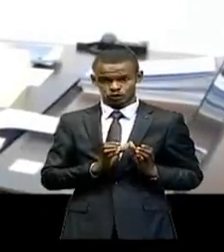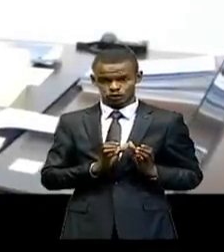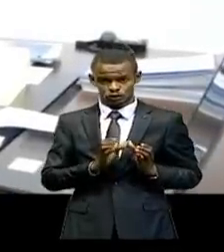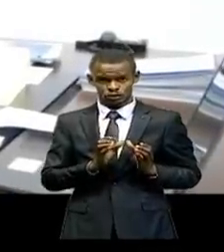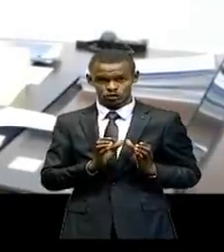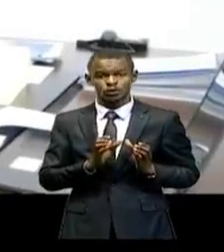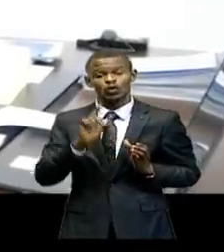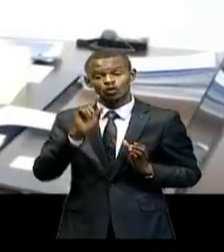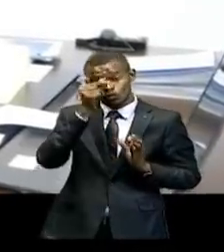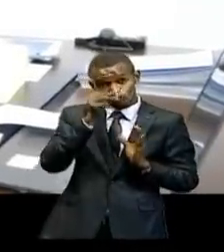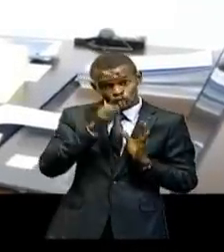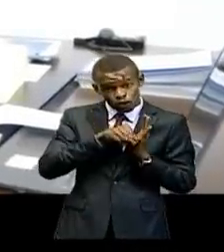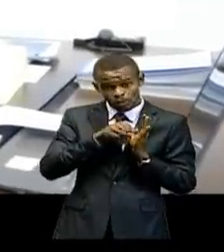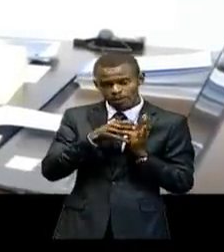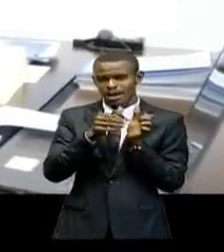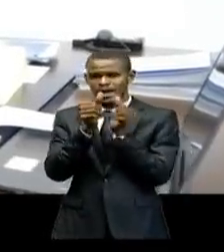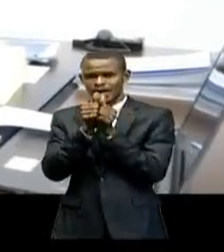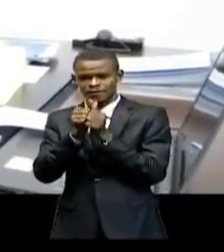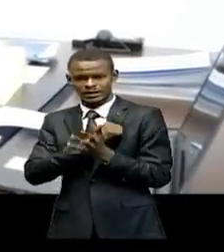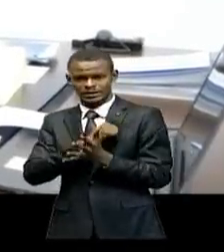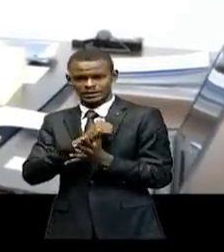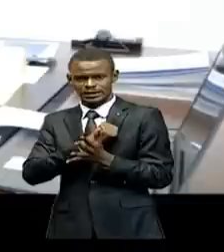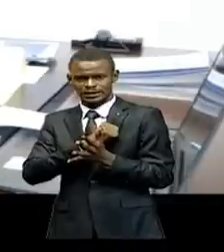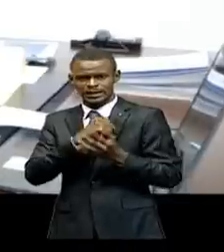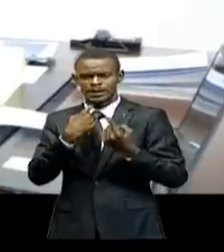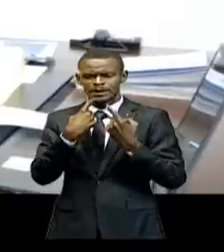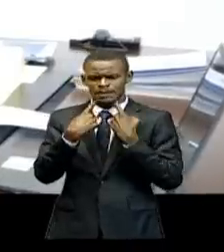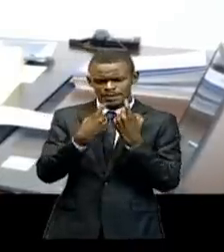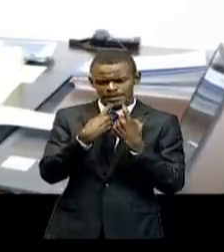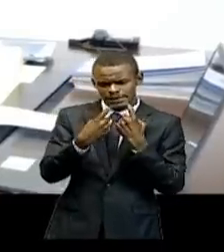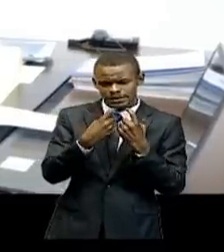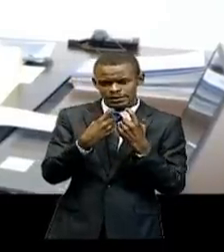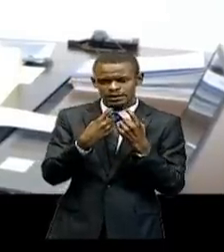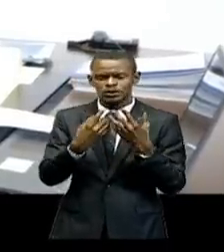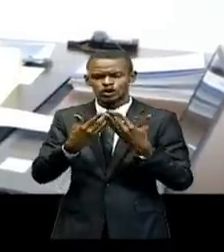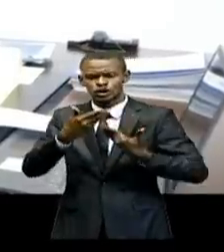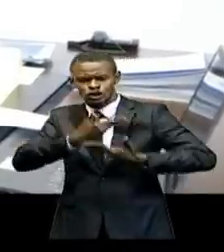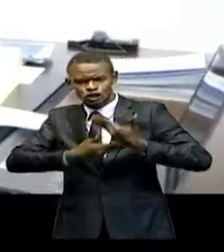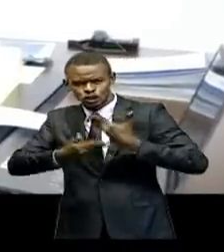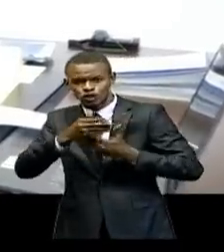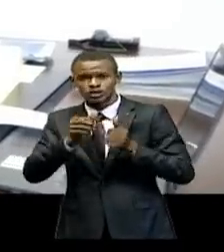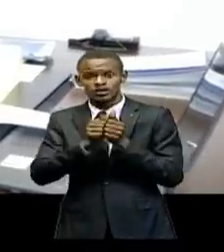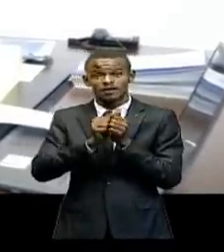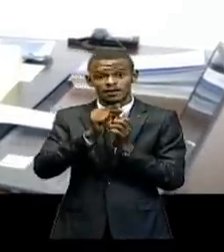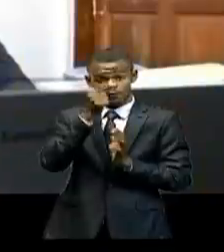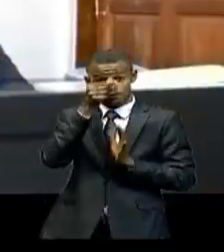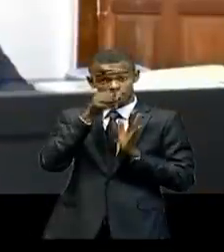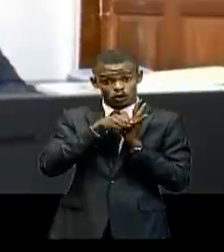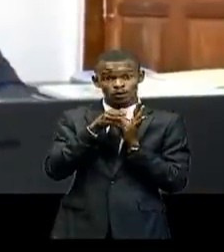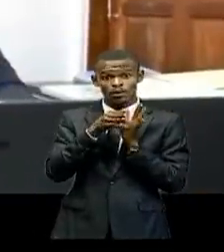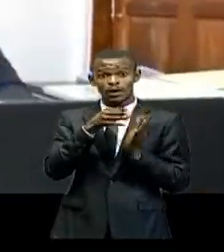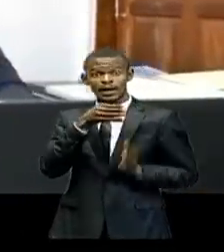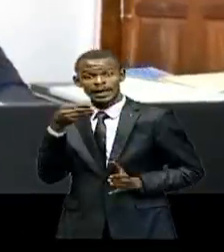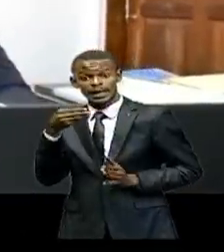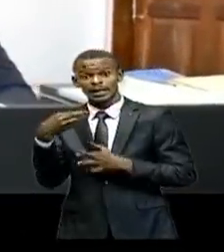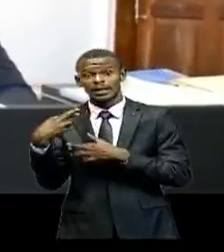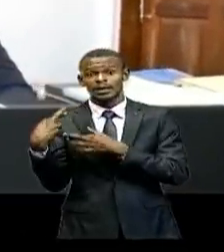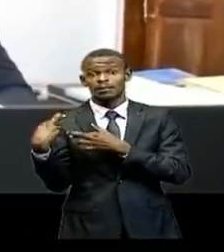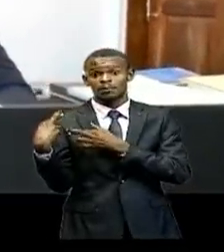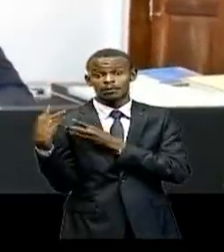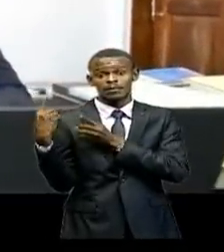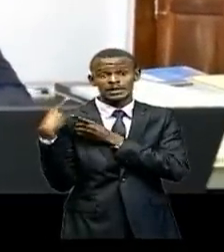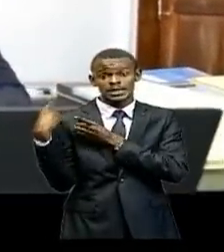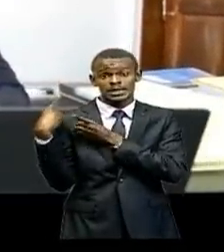l'administration publique. Les échanges entre les experts du gouvernement et les délégués syndicaux de l'administration publique